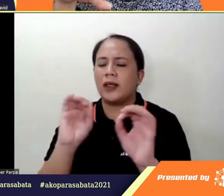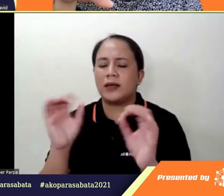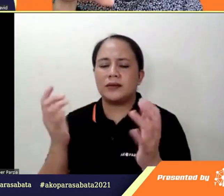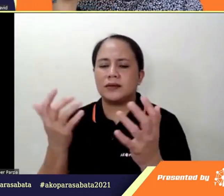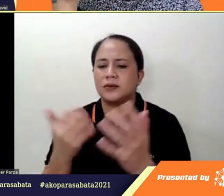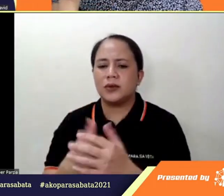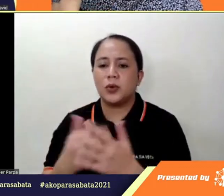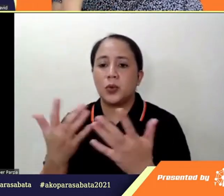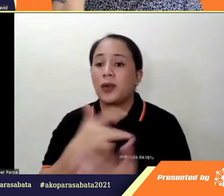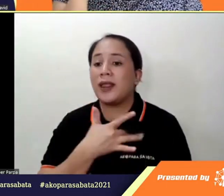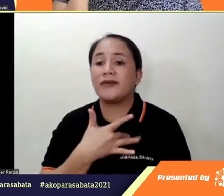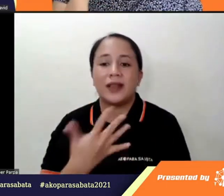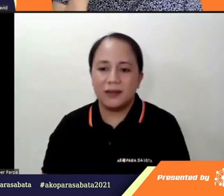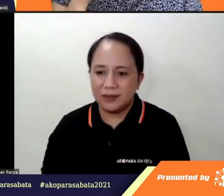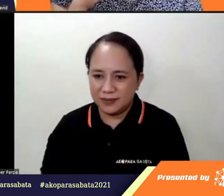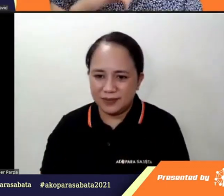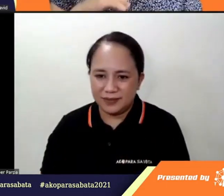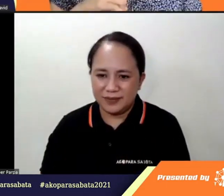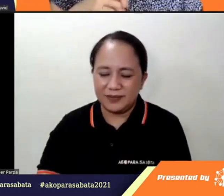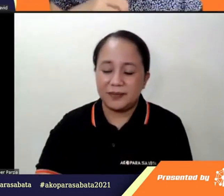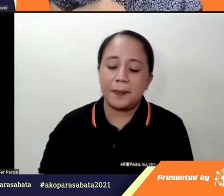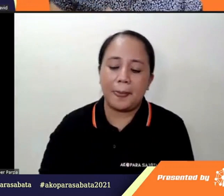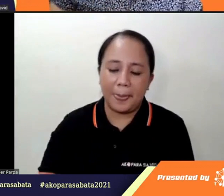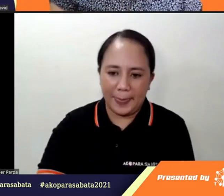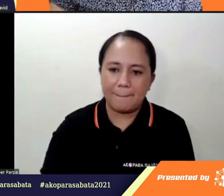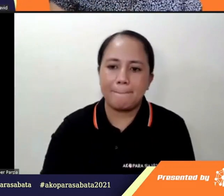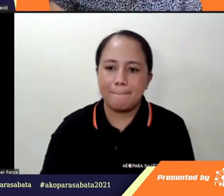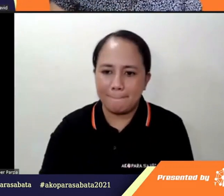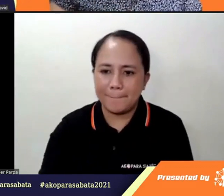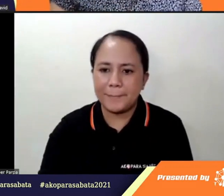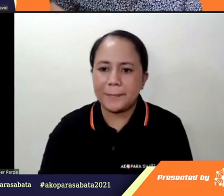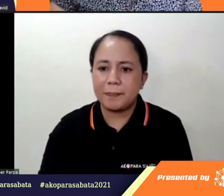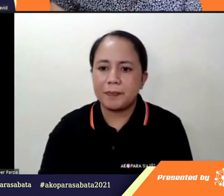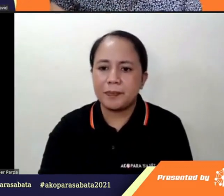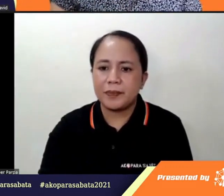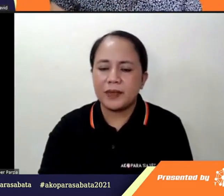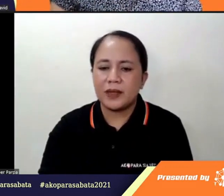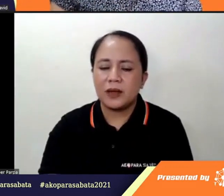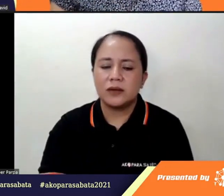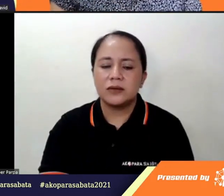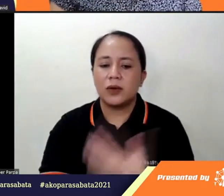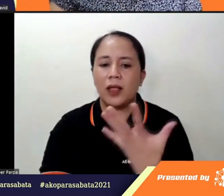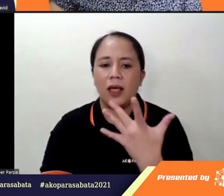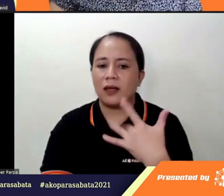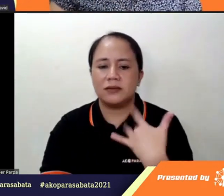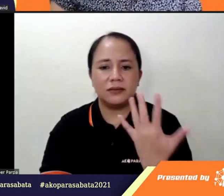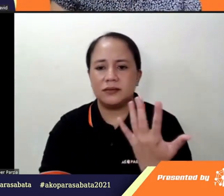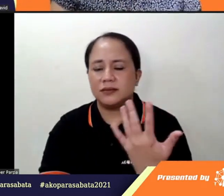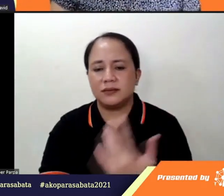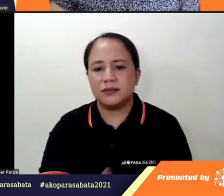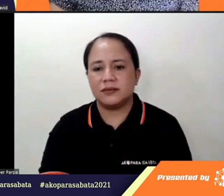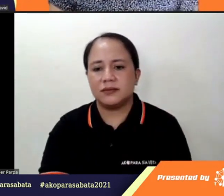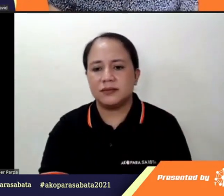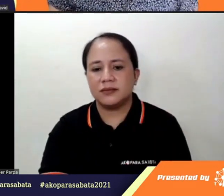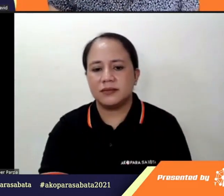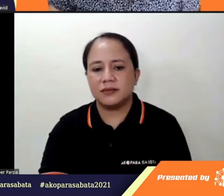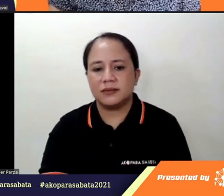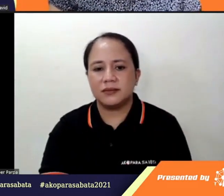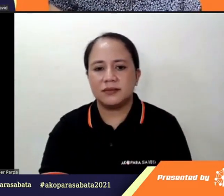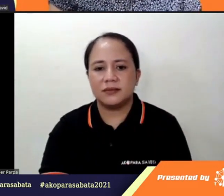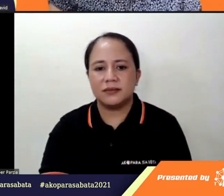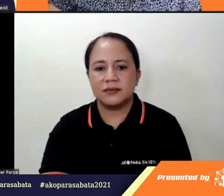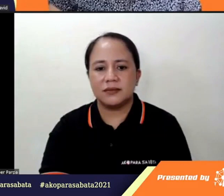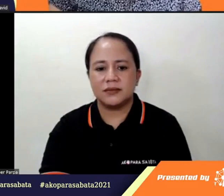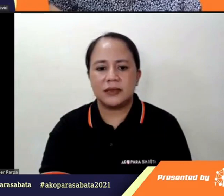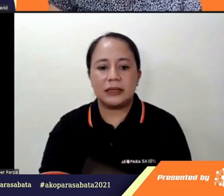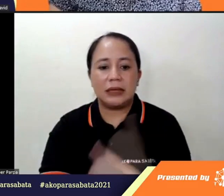Wala ka ng feelings. Oo. Parang wala ka na. Kasi wala ka na mabigay wala na eh. And then the other